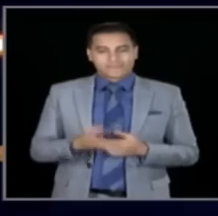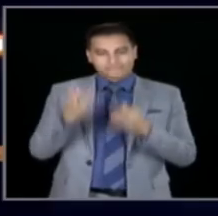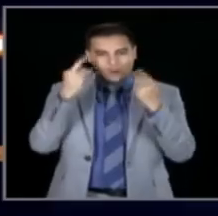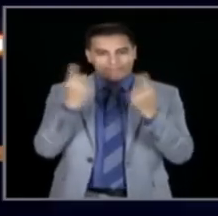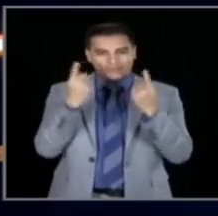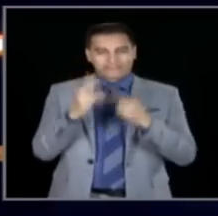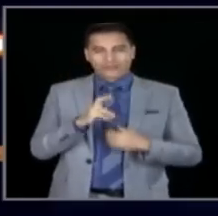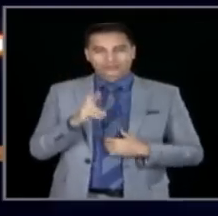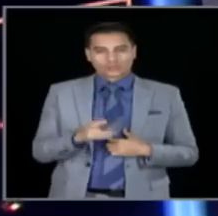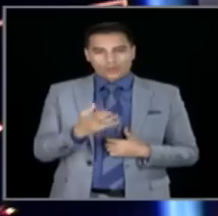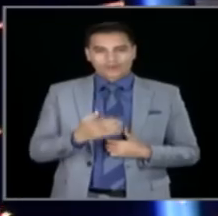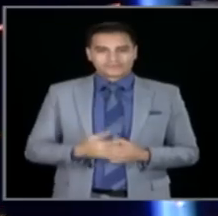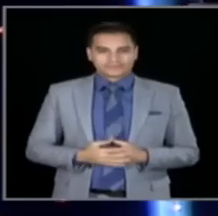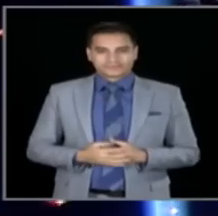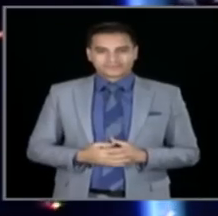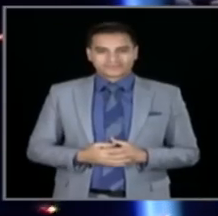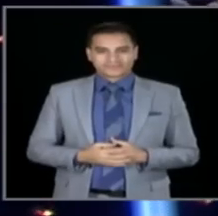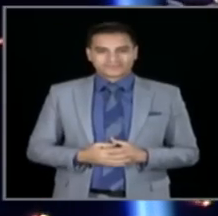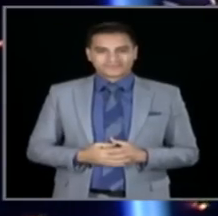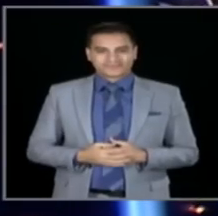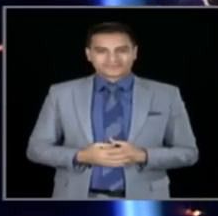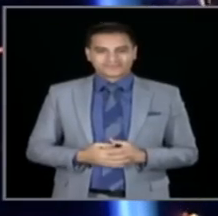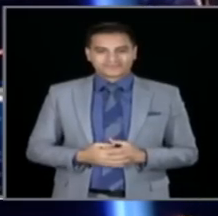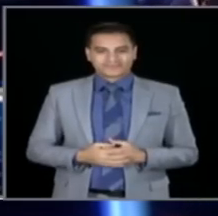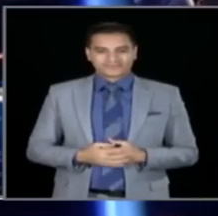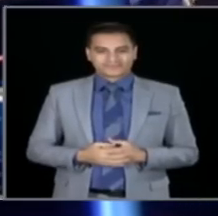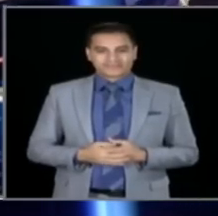معلومات عامة والسؤال هو: